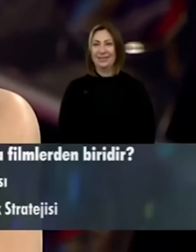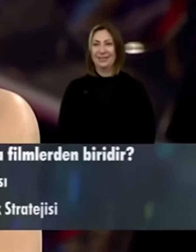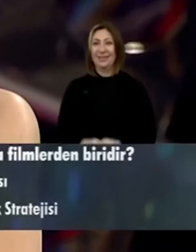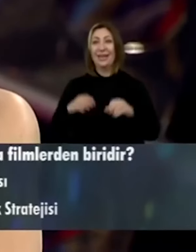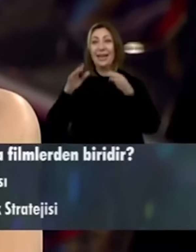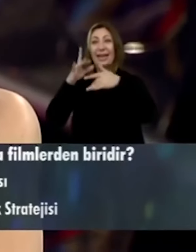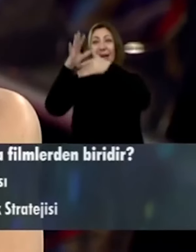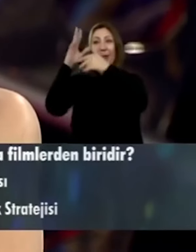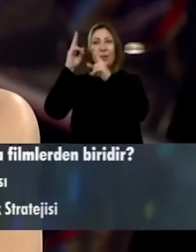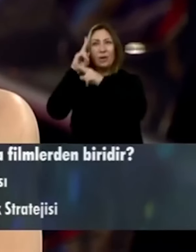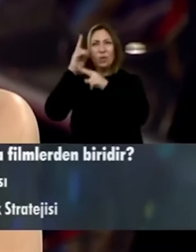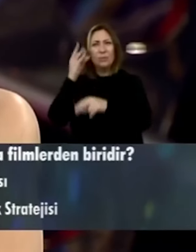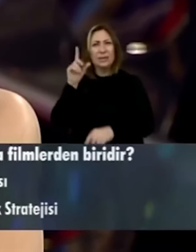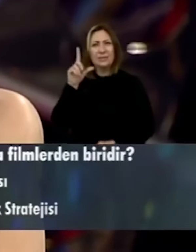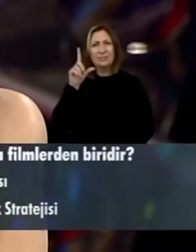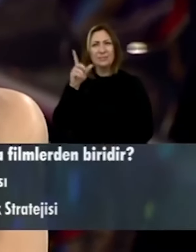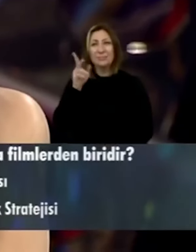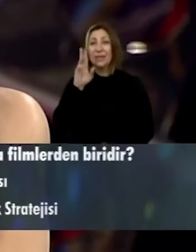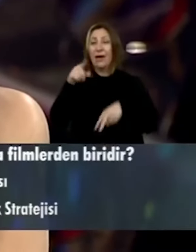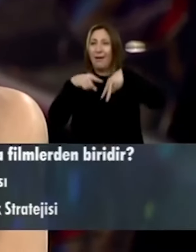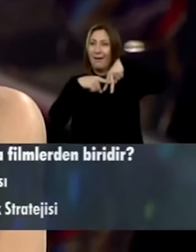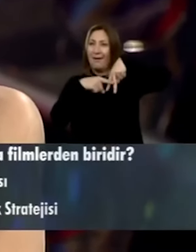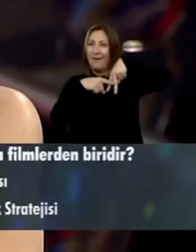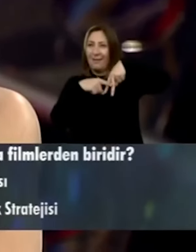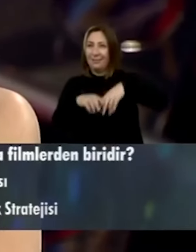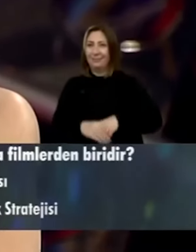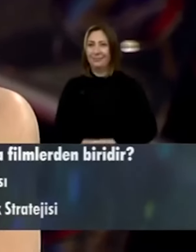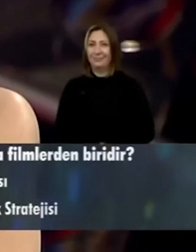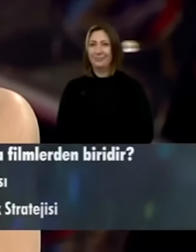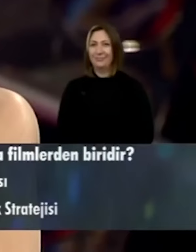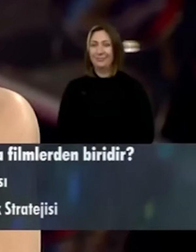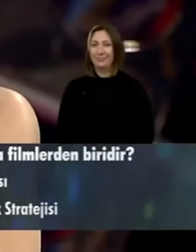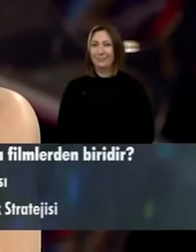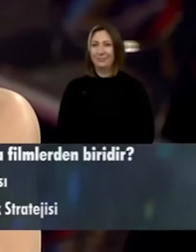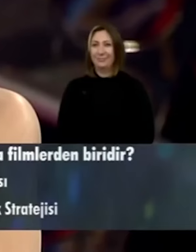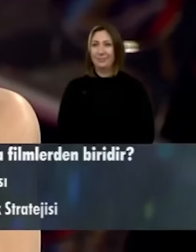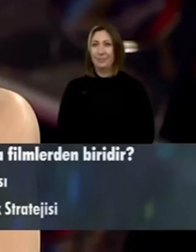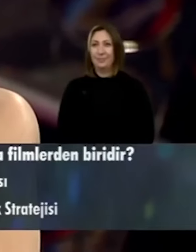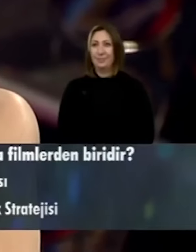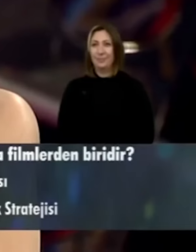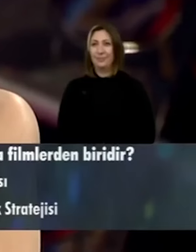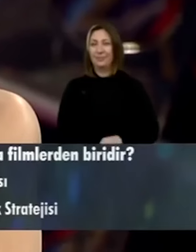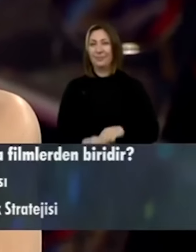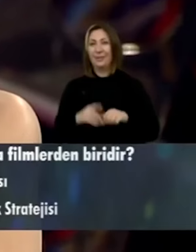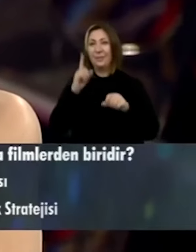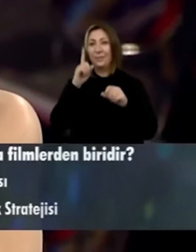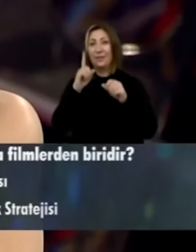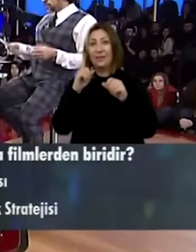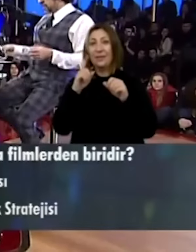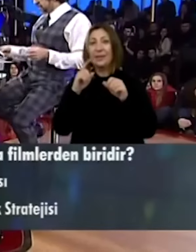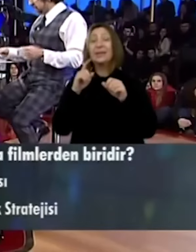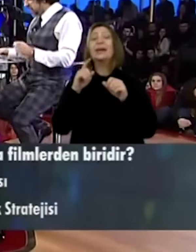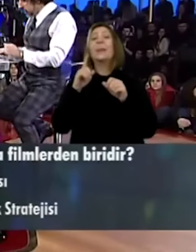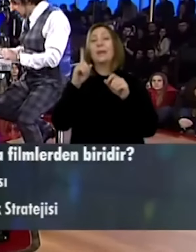Kelebeğin Rüyası olması lazım galiba. Hayır. Hayır, öyle bir film de var ama Bir Kelebeğin